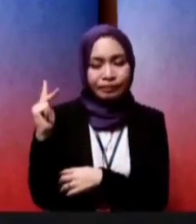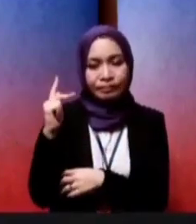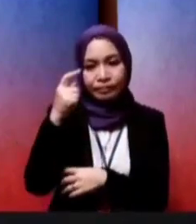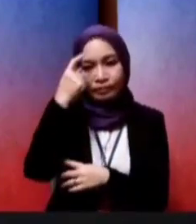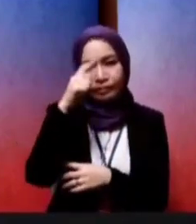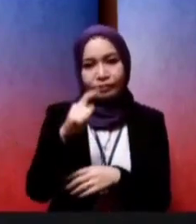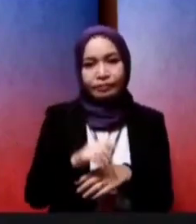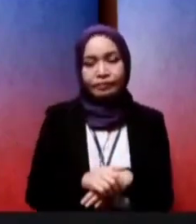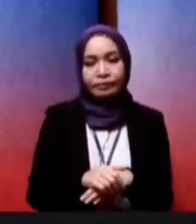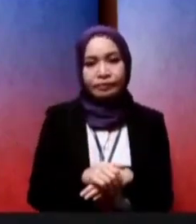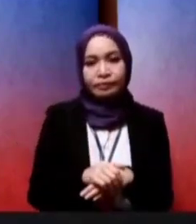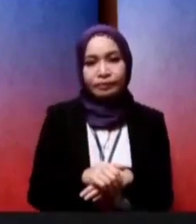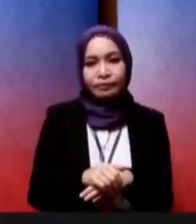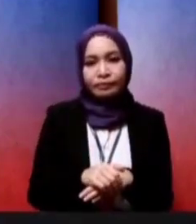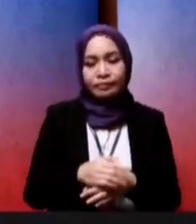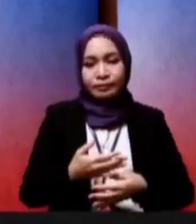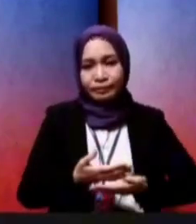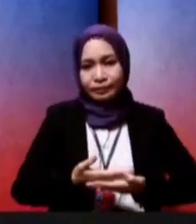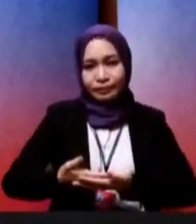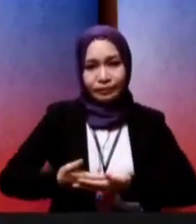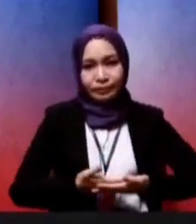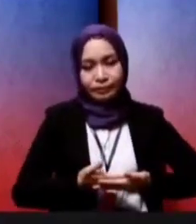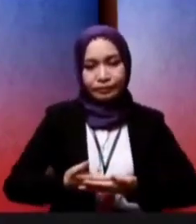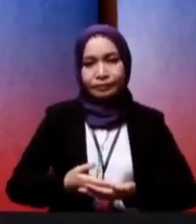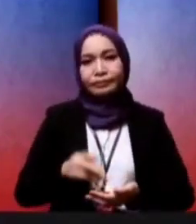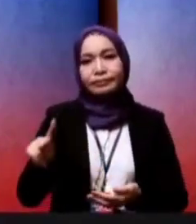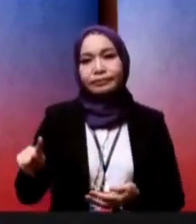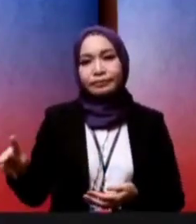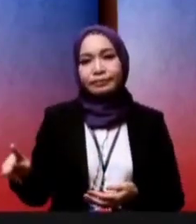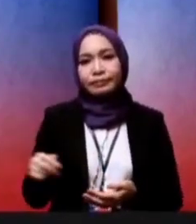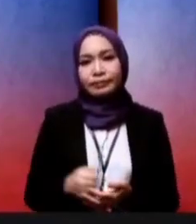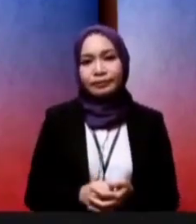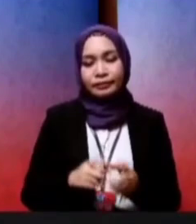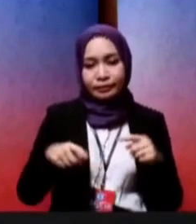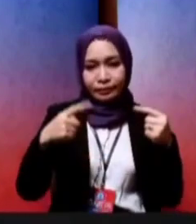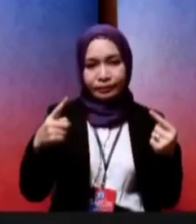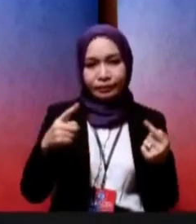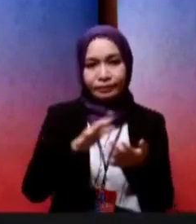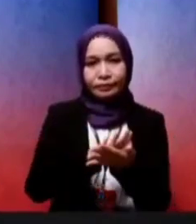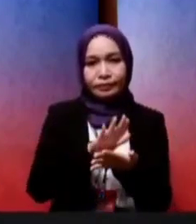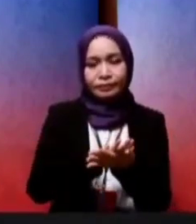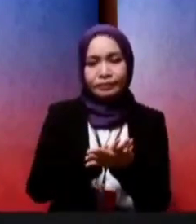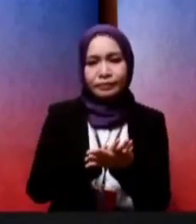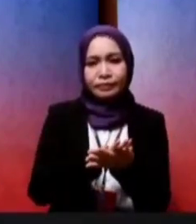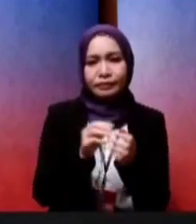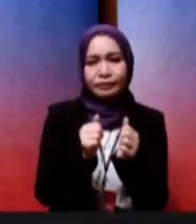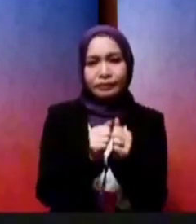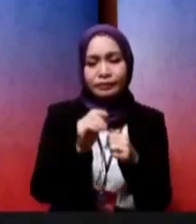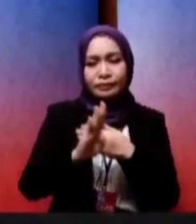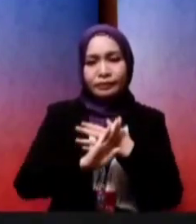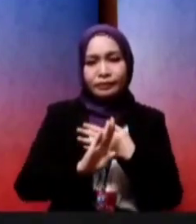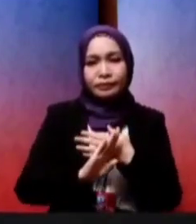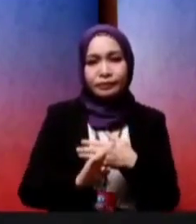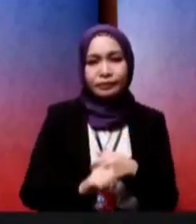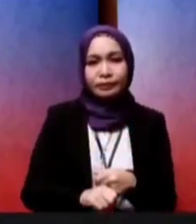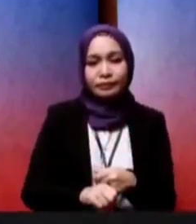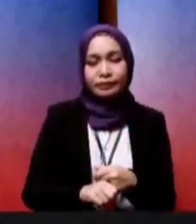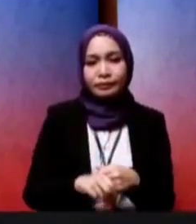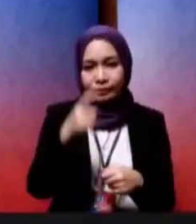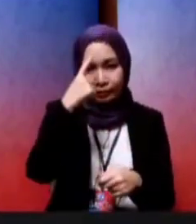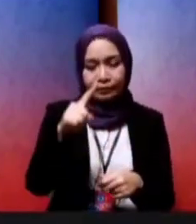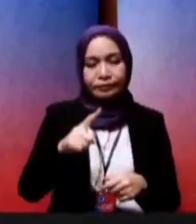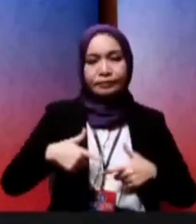to see our Children go to school Without Danger hope for a pregnant woman to give birth to a living baby in the